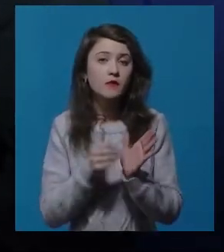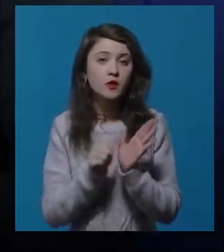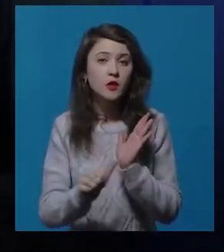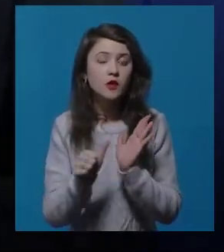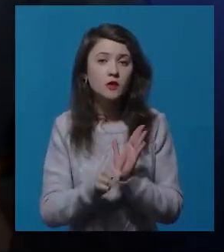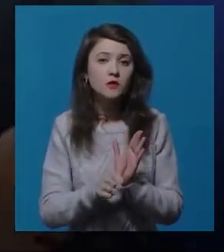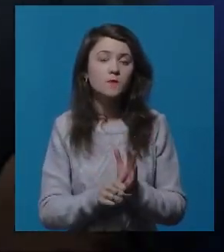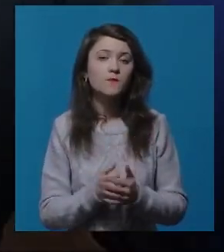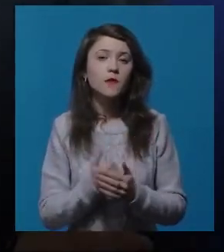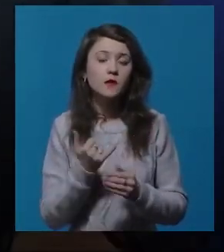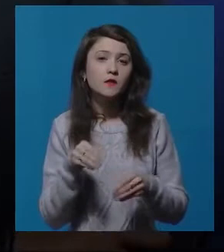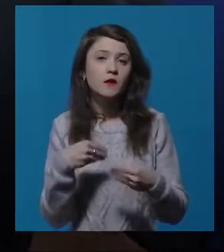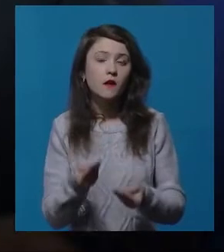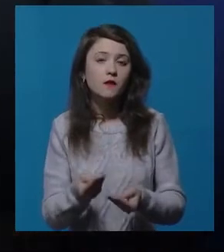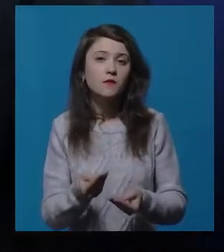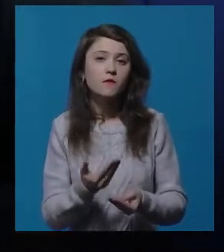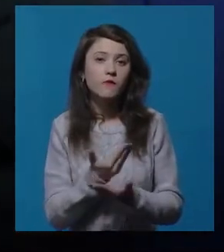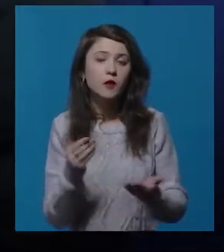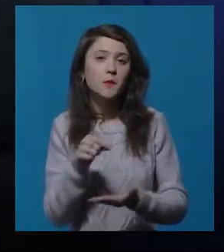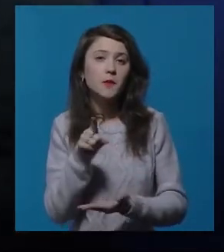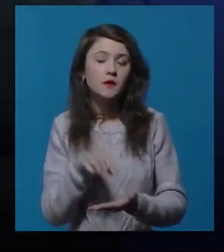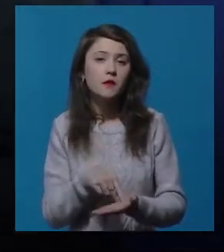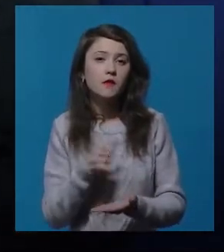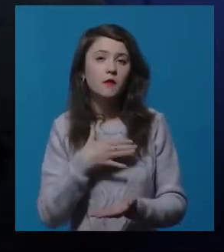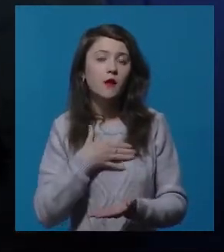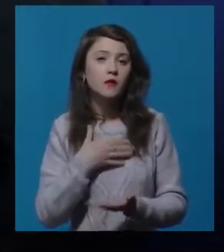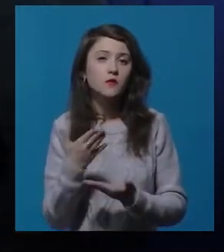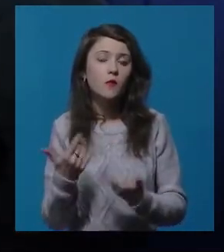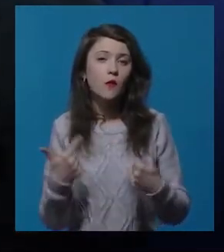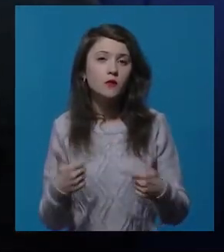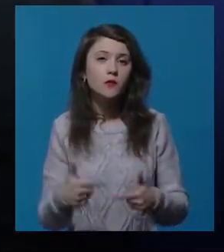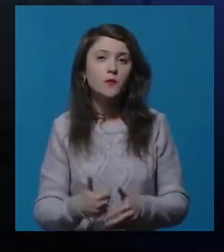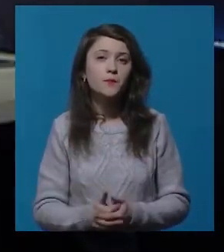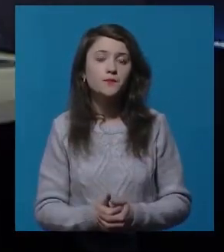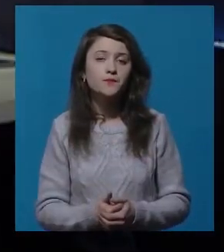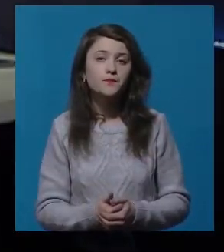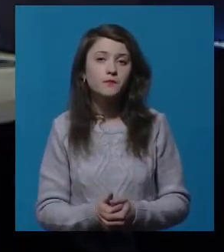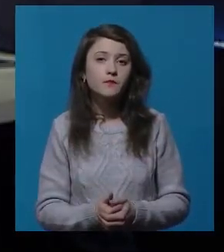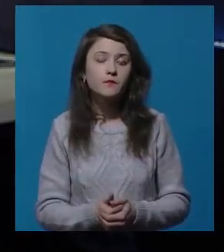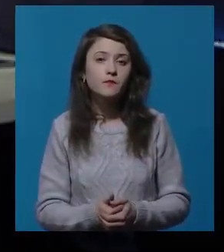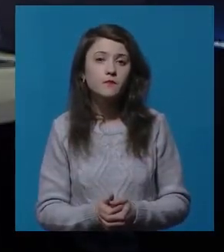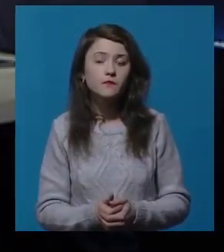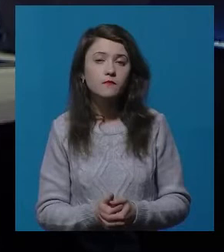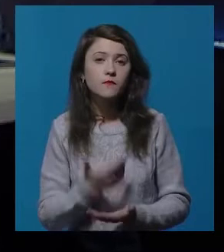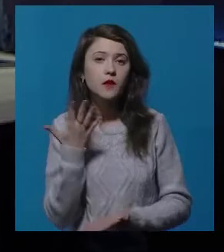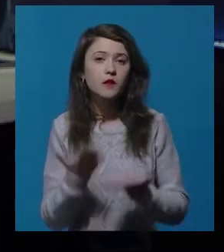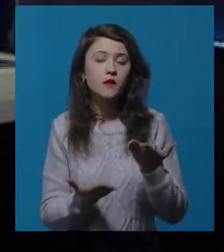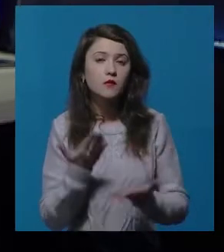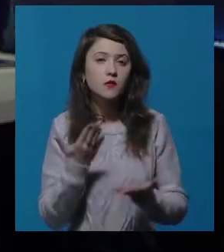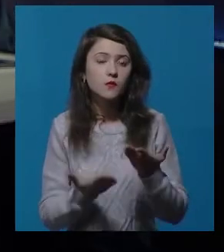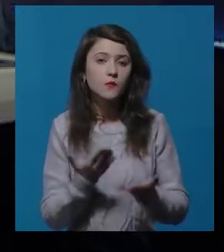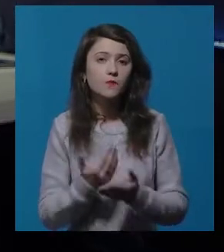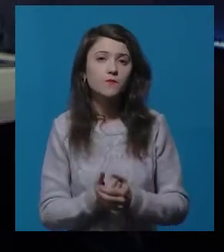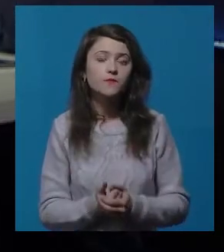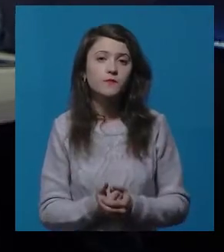22 89 66 та задати на ваше питання та нашому спікеру. Власне, та якщо базуватись